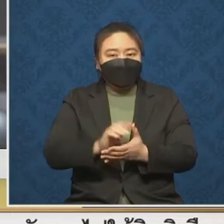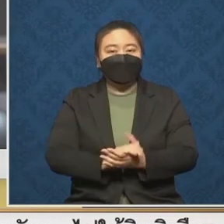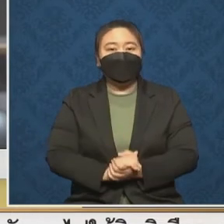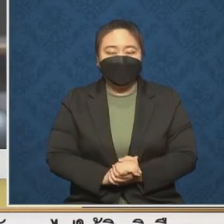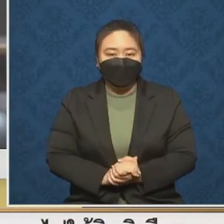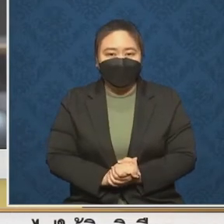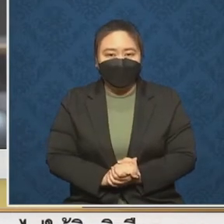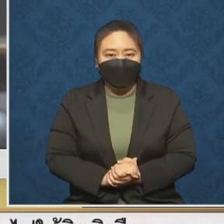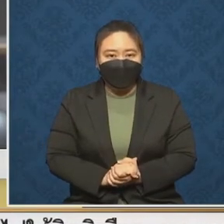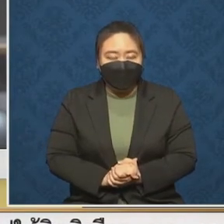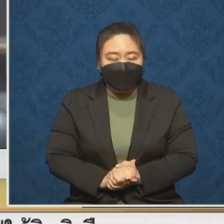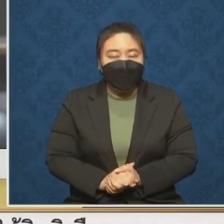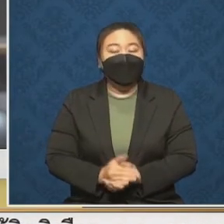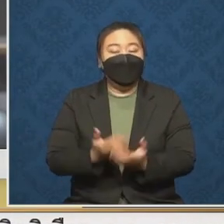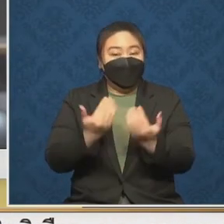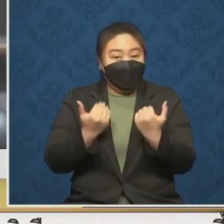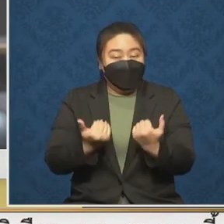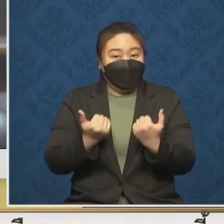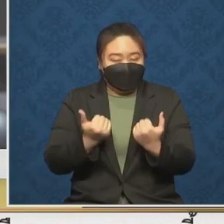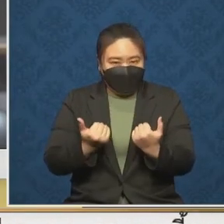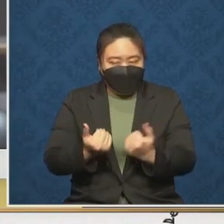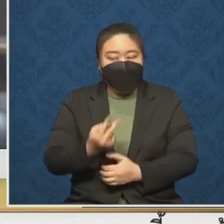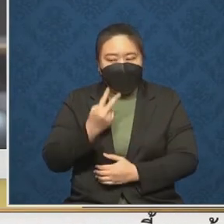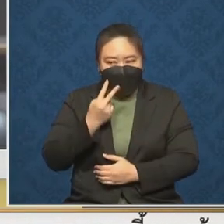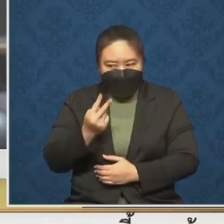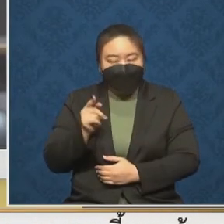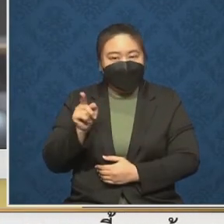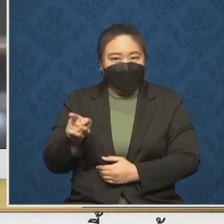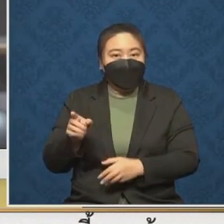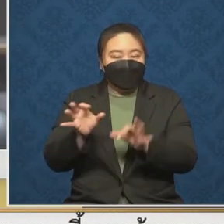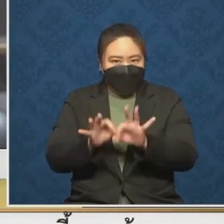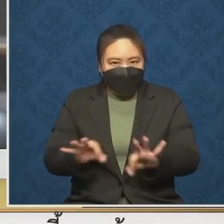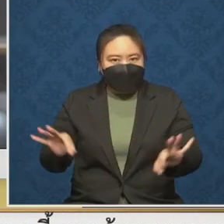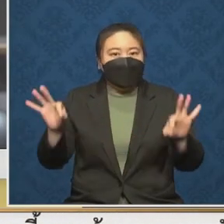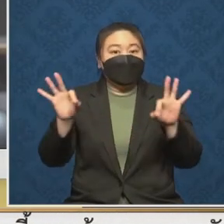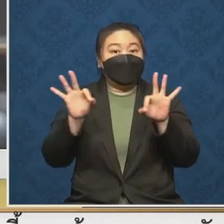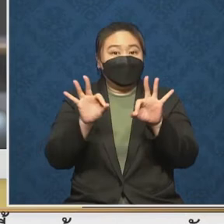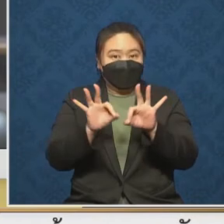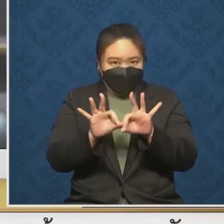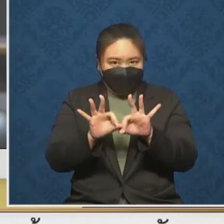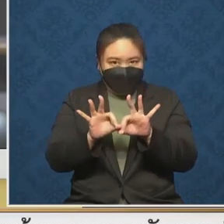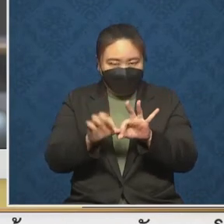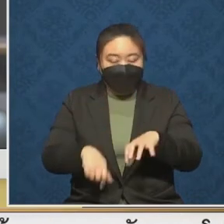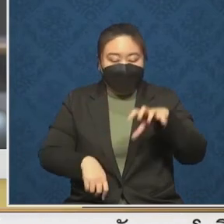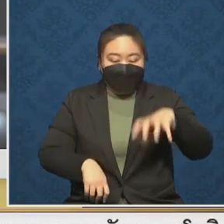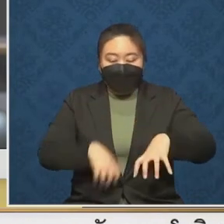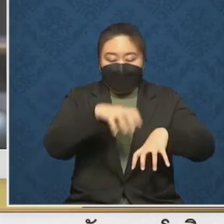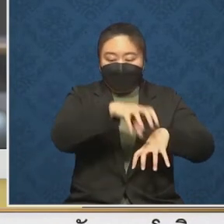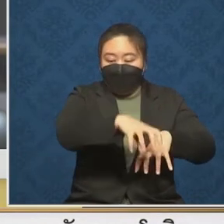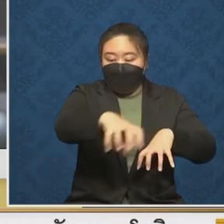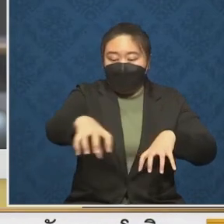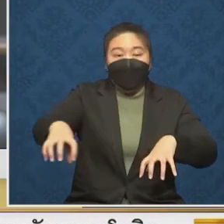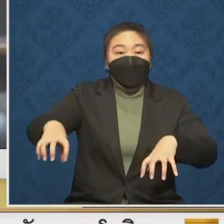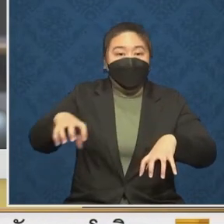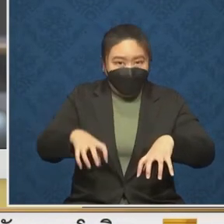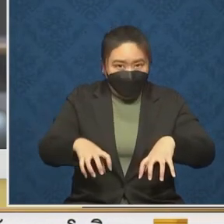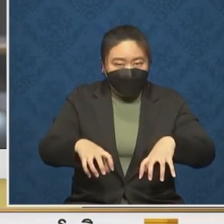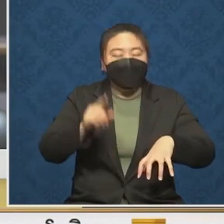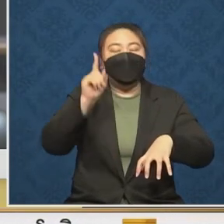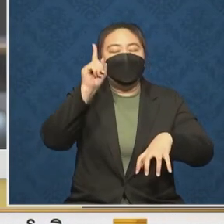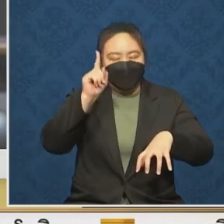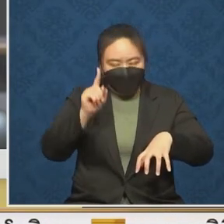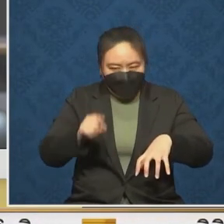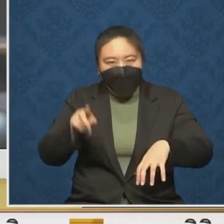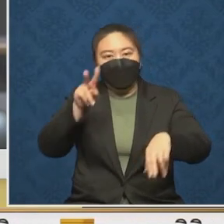อันนี้เป็นสิ่งที่ยืนยันว่ามีความสำคัญว่าในทุกองค์กรต้องมีการตรวจสอบ